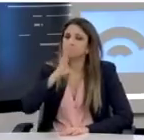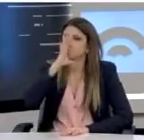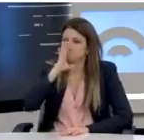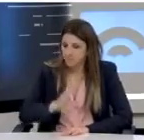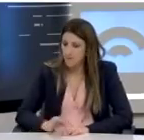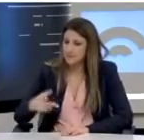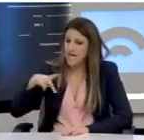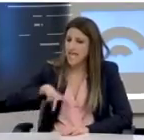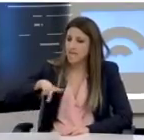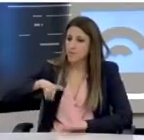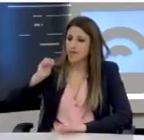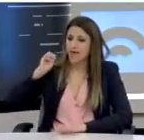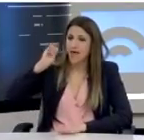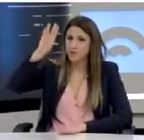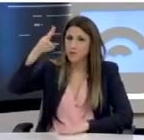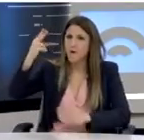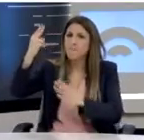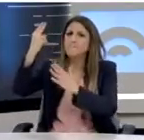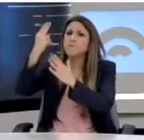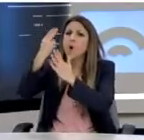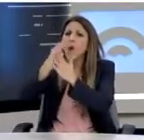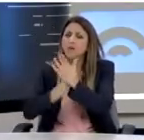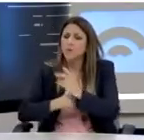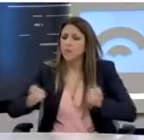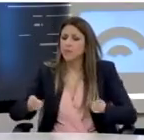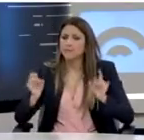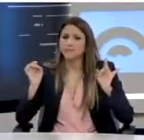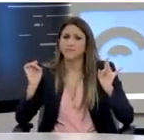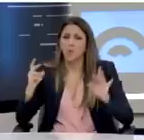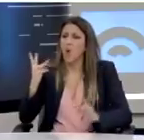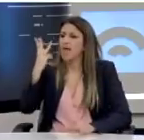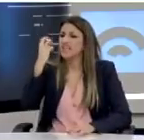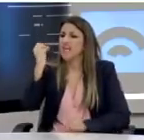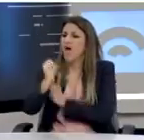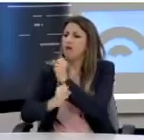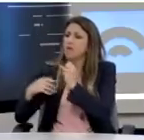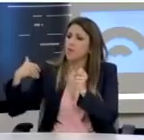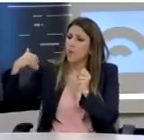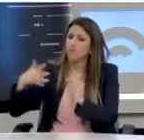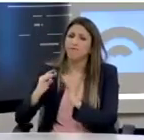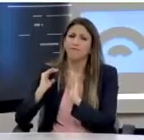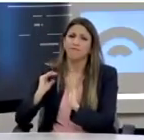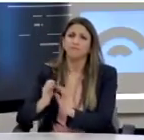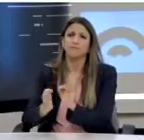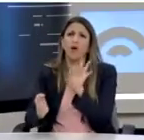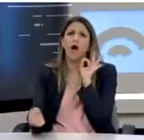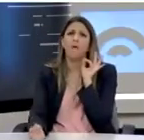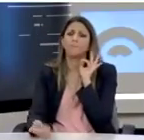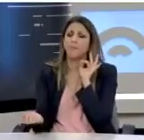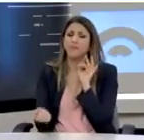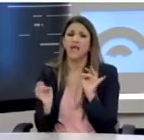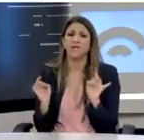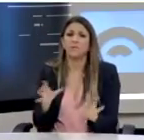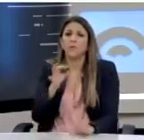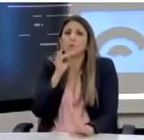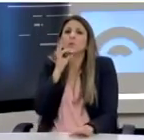δεν είχε τελικά ως αποτέλεσμα να χάσουμε το όνομα Μακεδονία, αφού σε